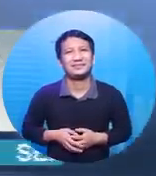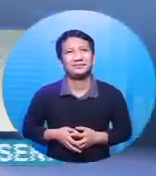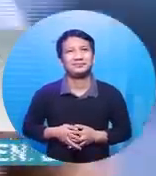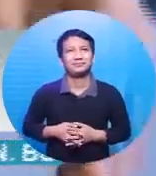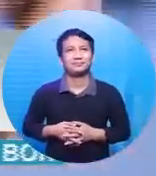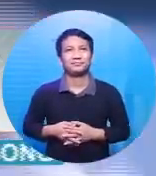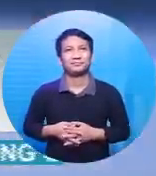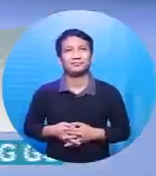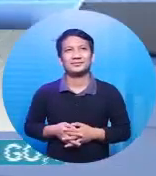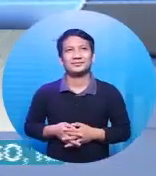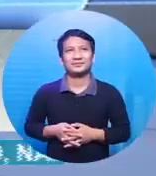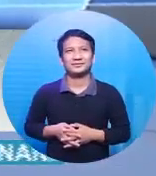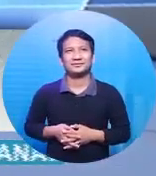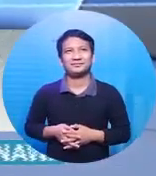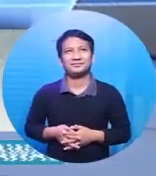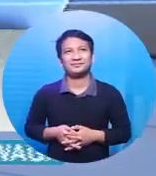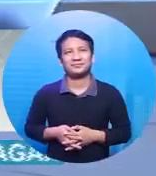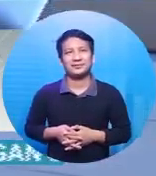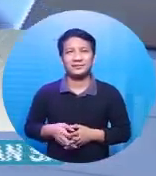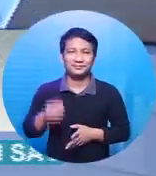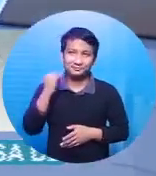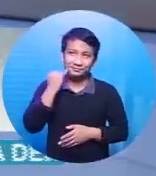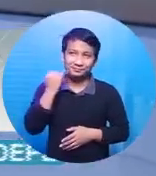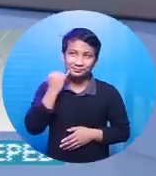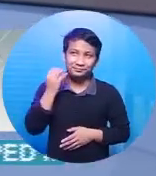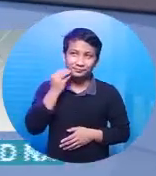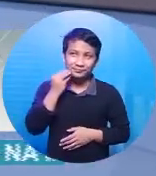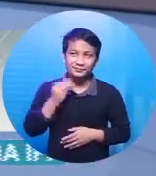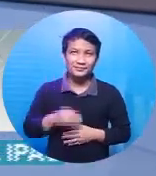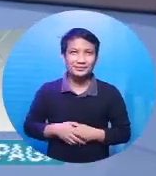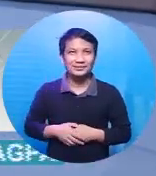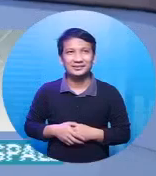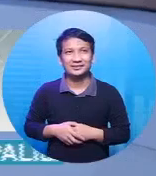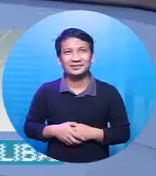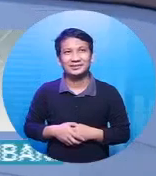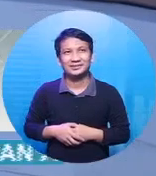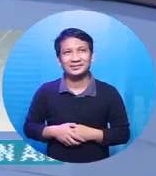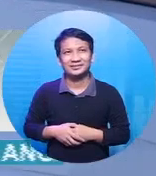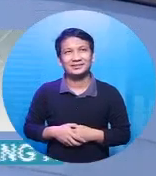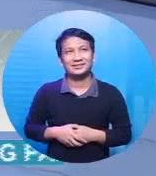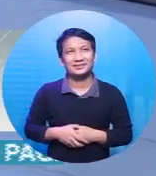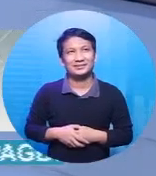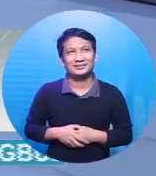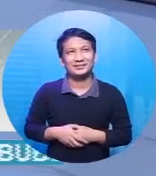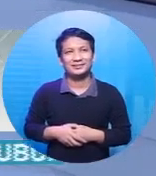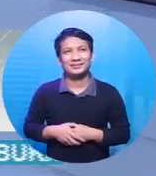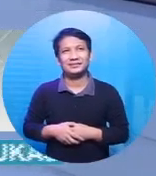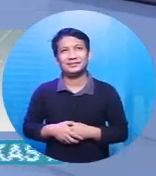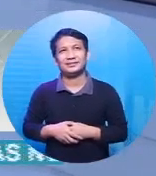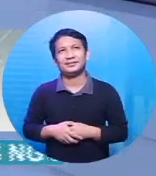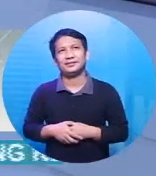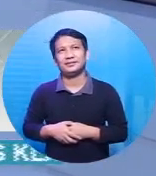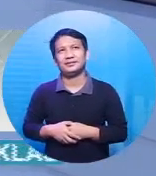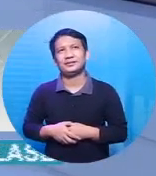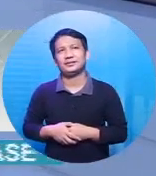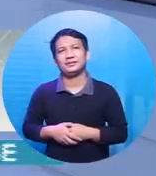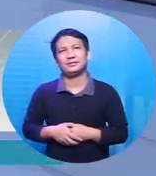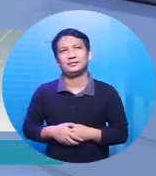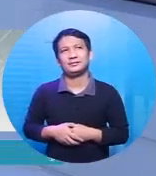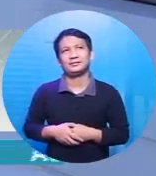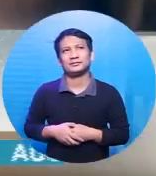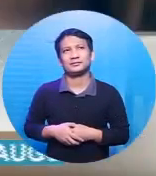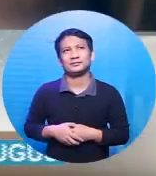Okay, pinaka-last na lang. Last na. Jasmine. Oh. Okay. So, kapag ito ay